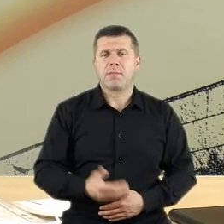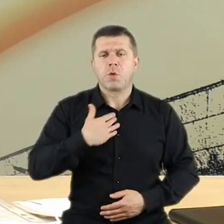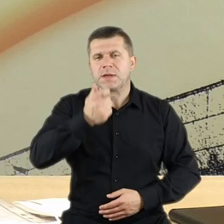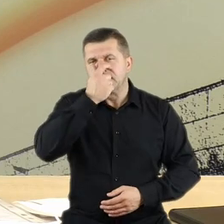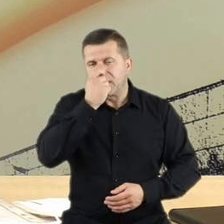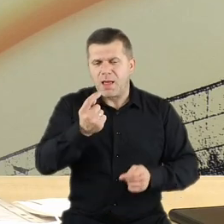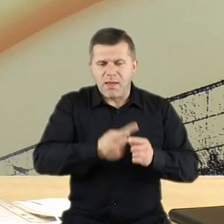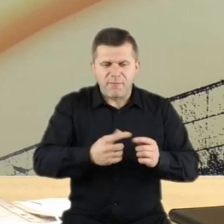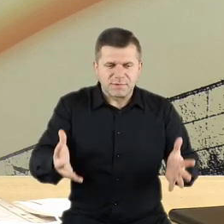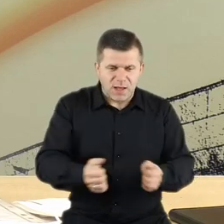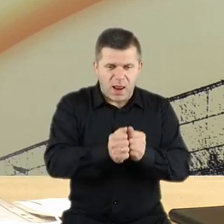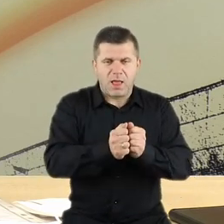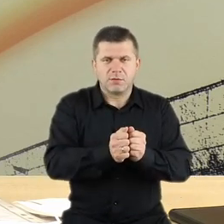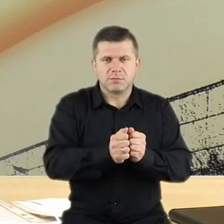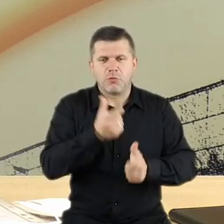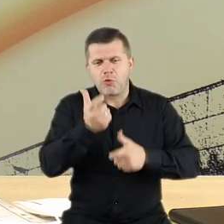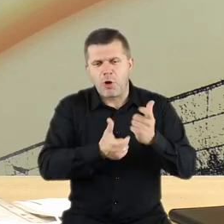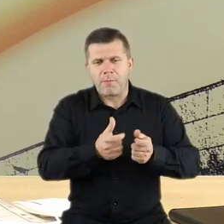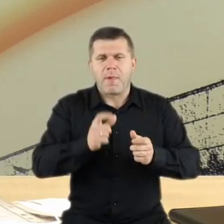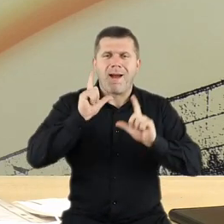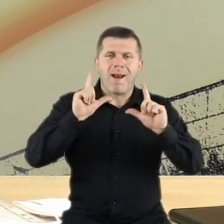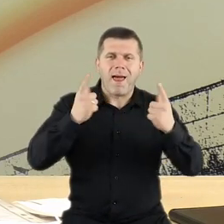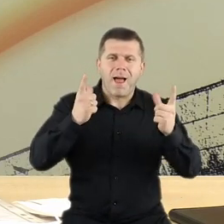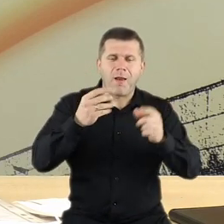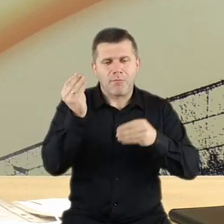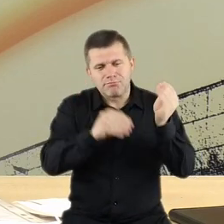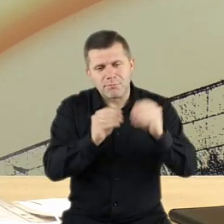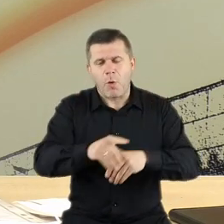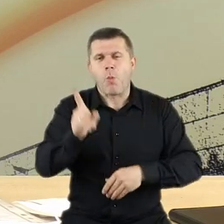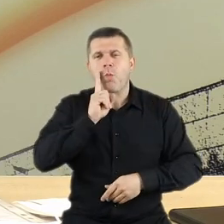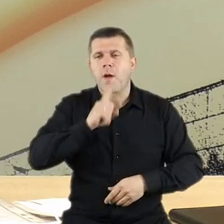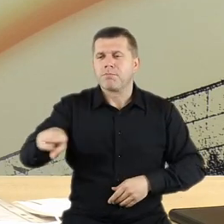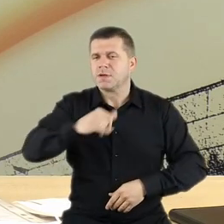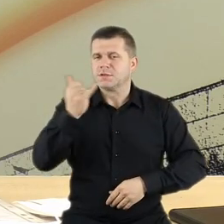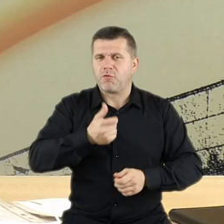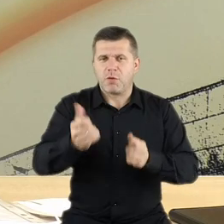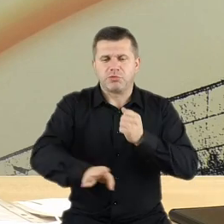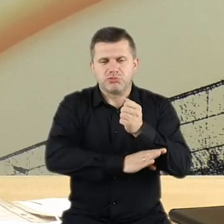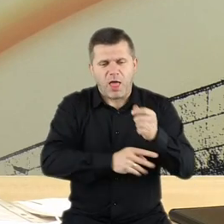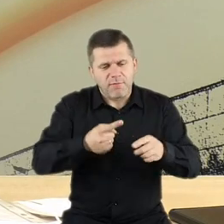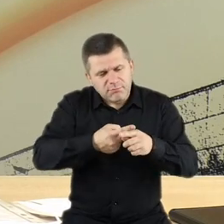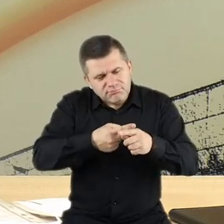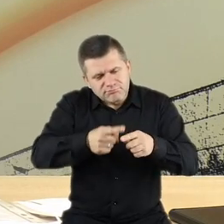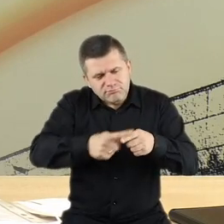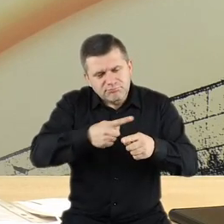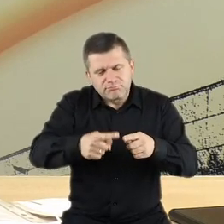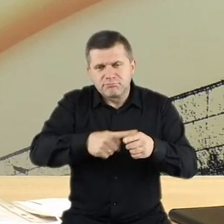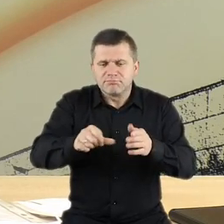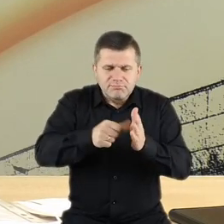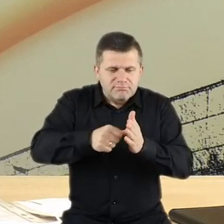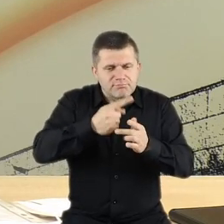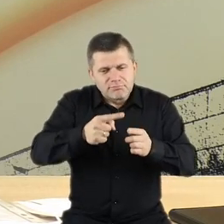znalazłam to zaraz walki robiłam chłopcy tam zawsze Struga i wszystko atakan no